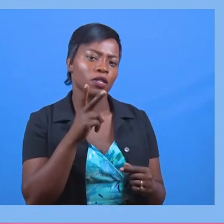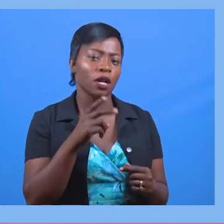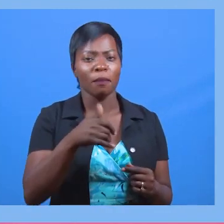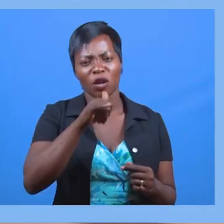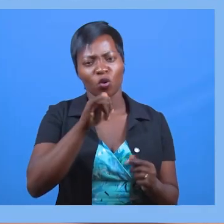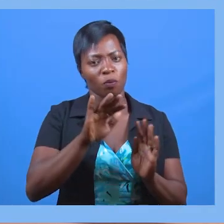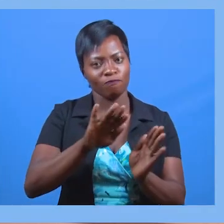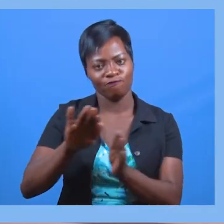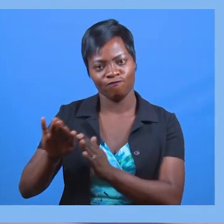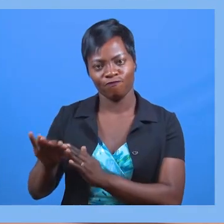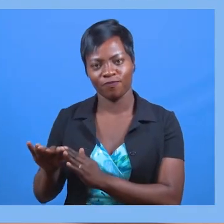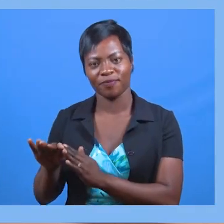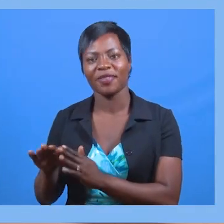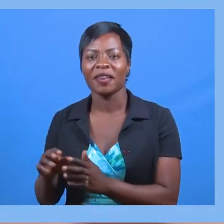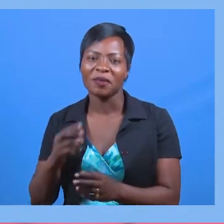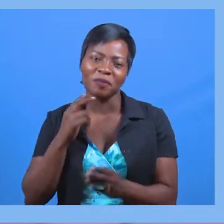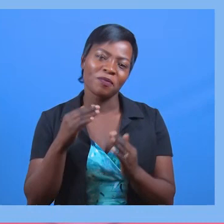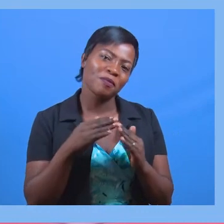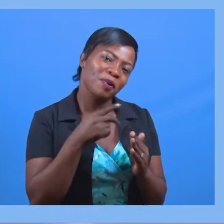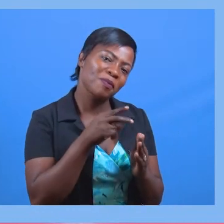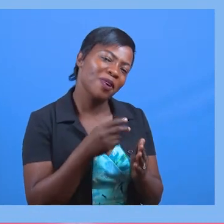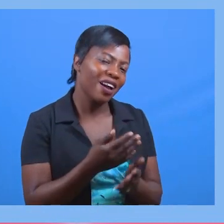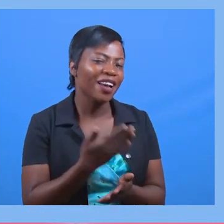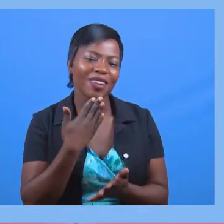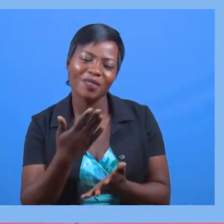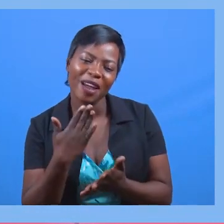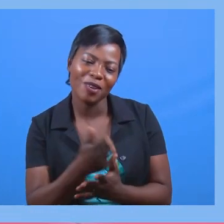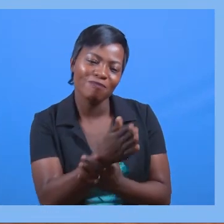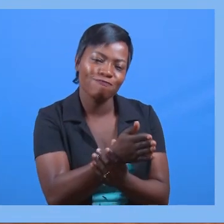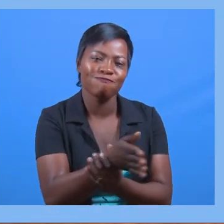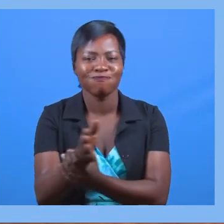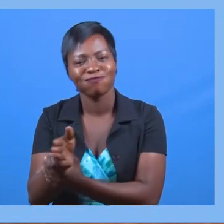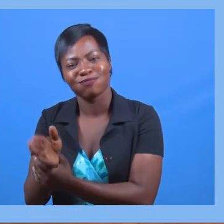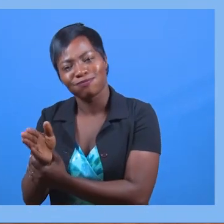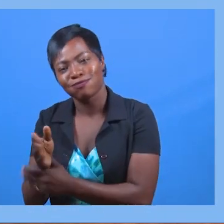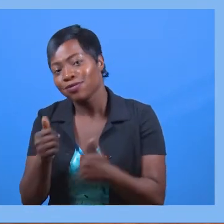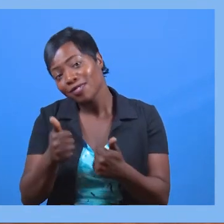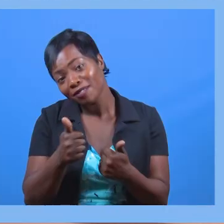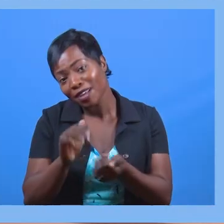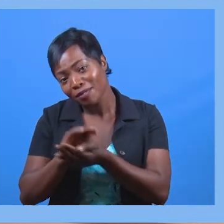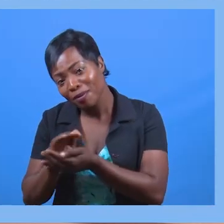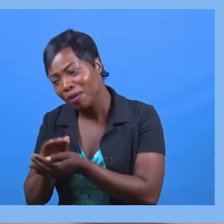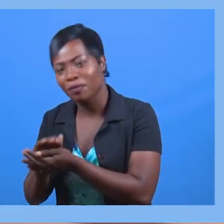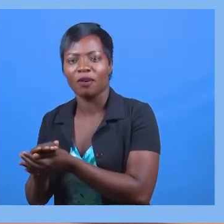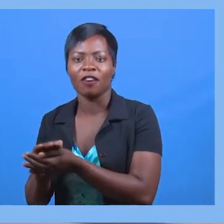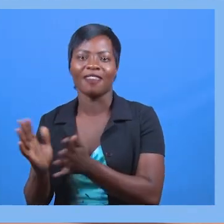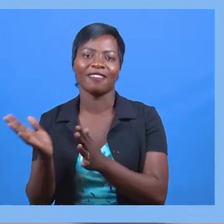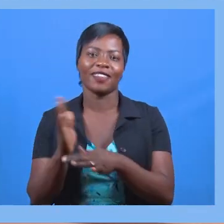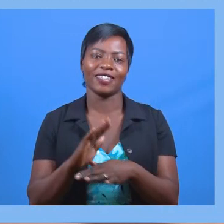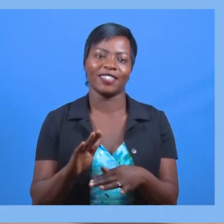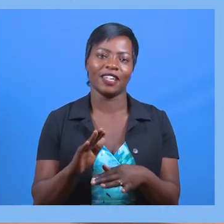zviya, mopinda mokwazisana nevamashanyira, mozopfuurira henyu mberi, asi